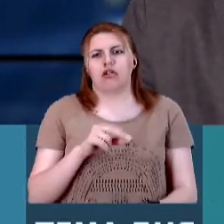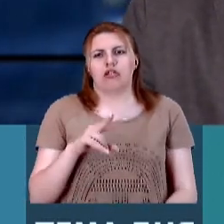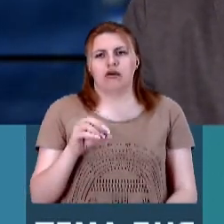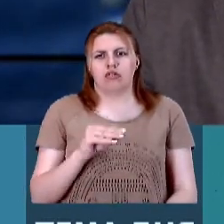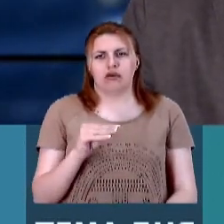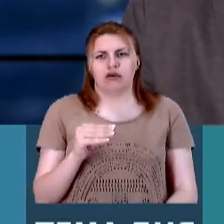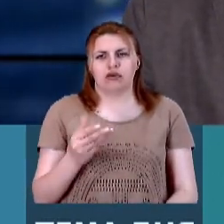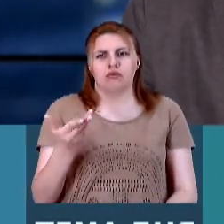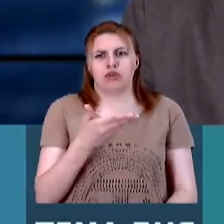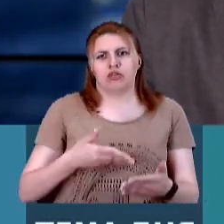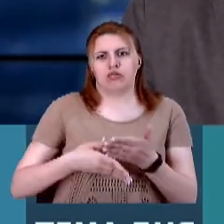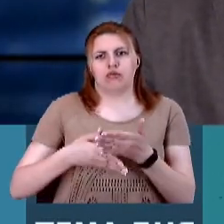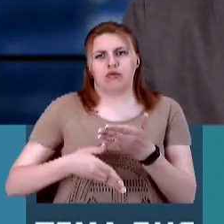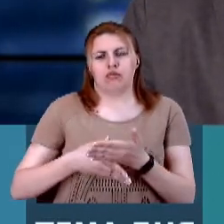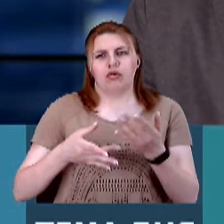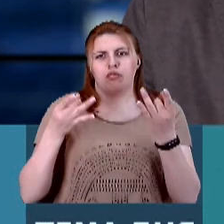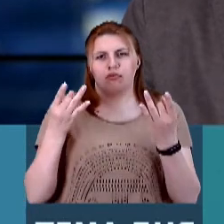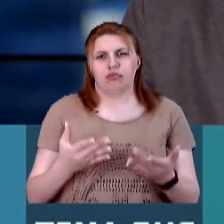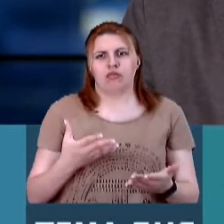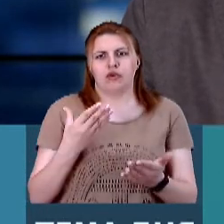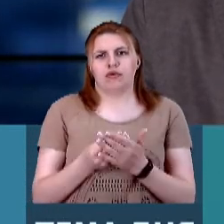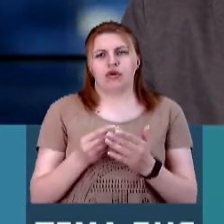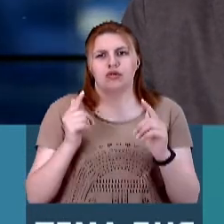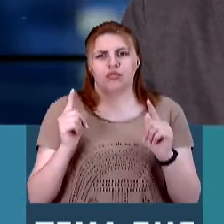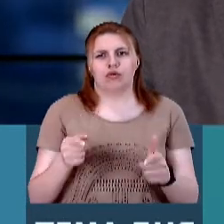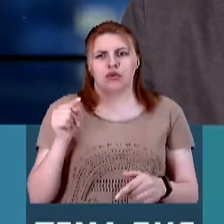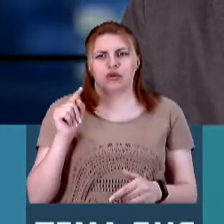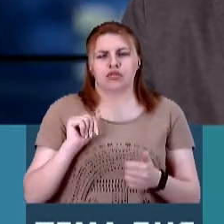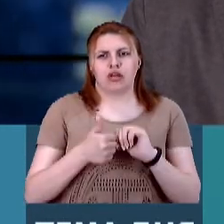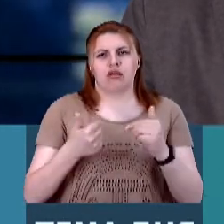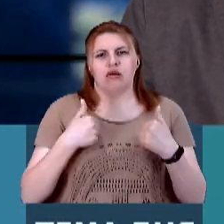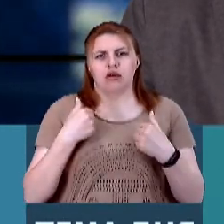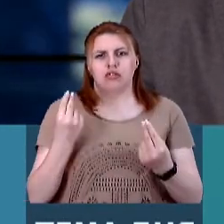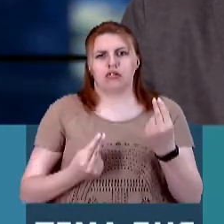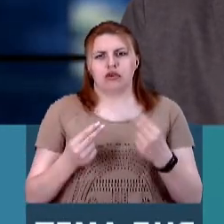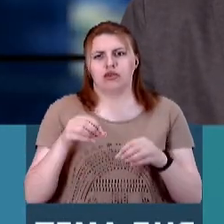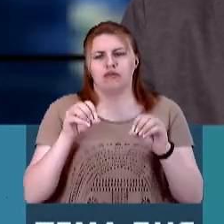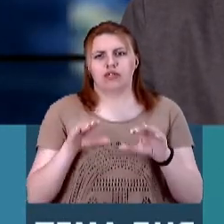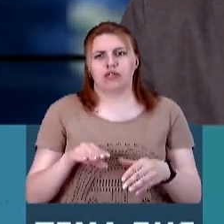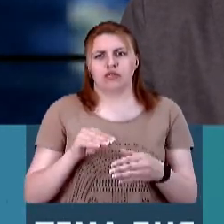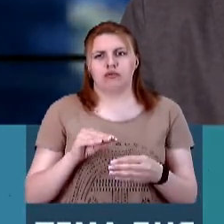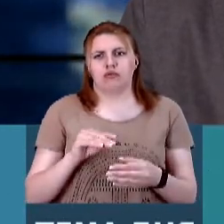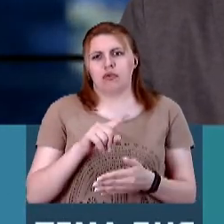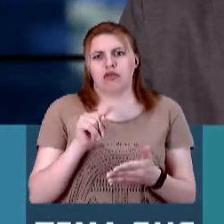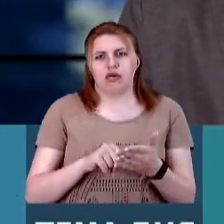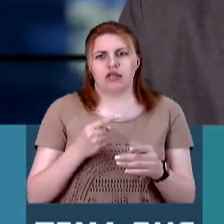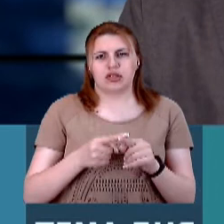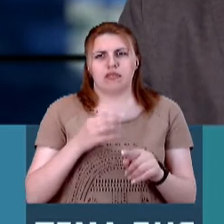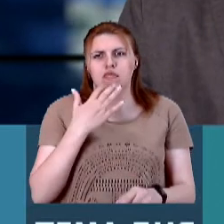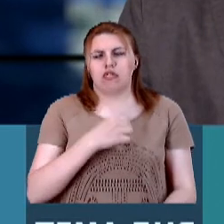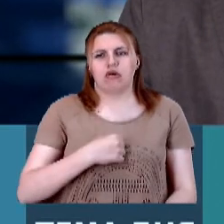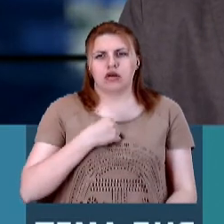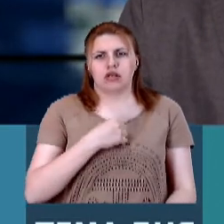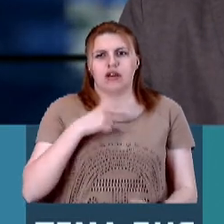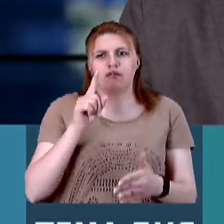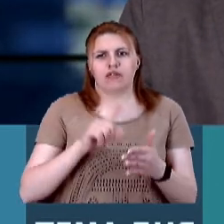ми допомагаємо просто своєю згодою на те, що за нас грають і самі вирішують питання з цим агресором. Я вірю в те, що